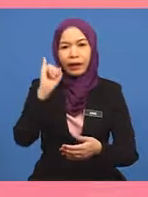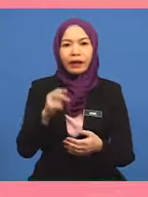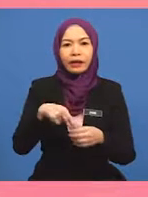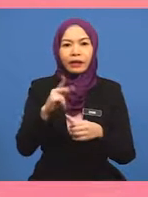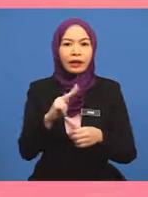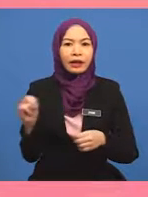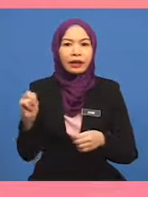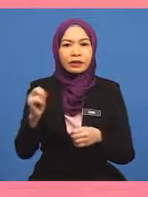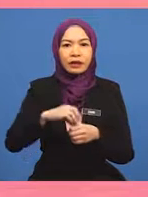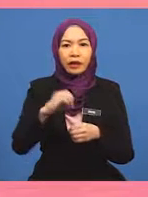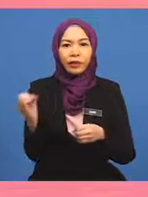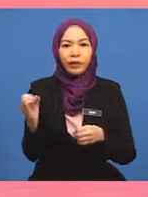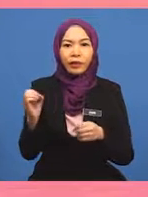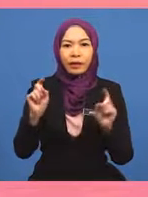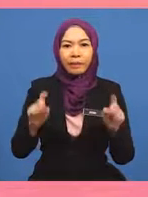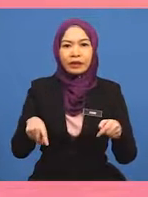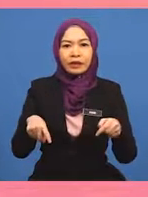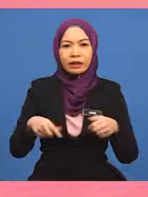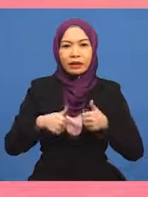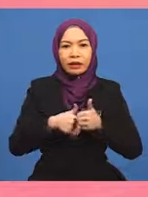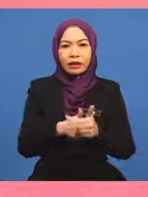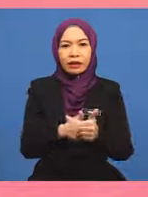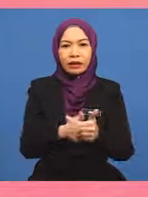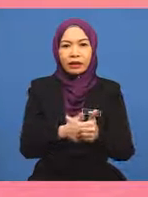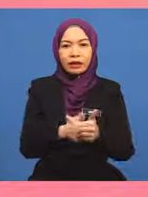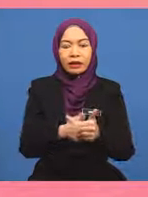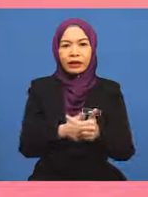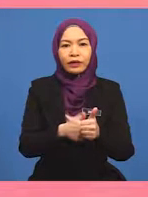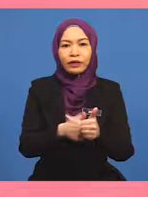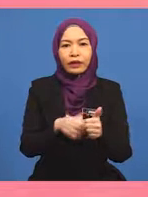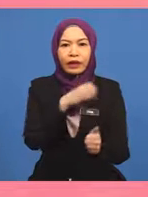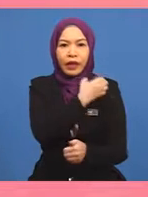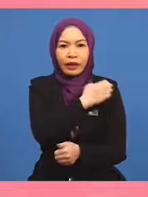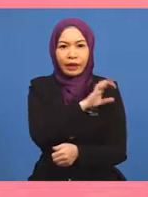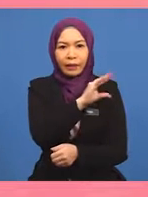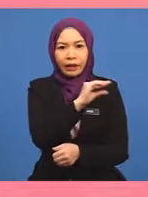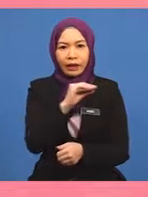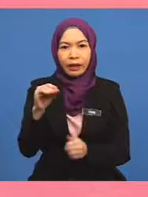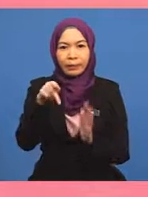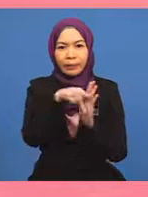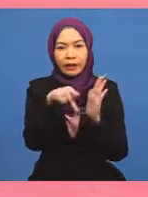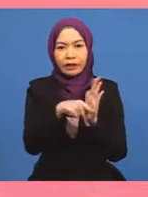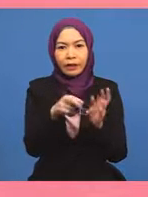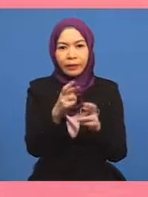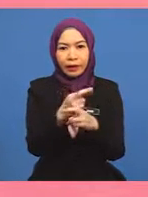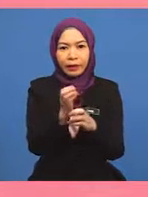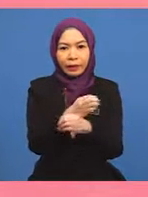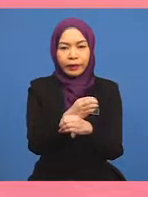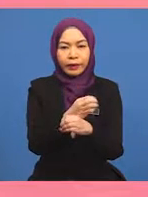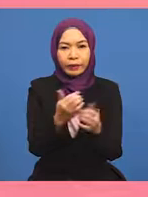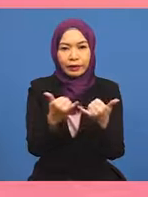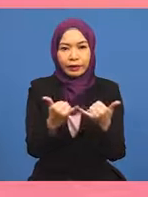produk perlu mematuhi elemen dan prinsip reka bentuk.